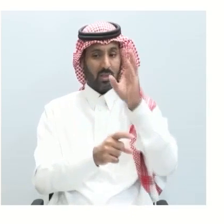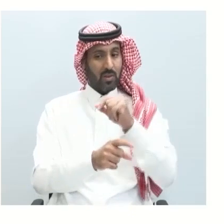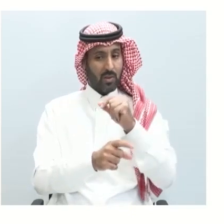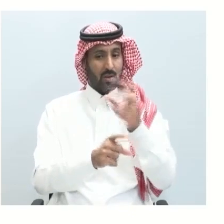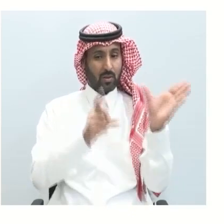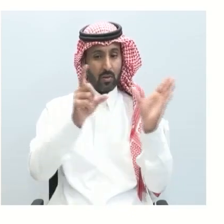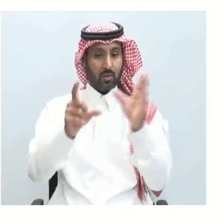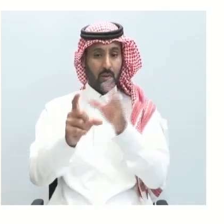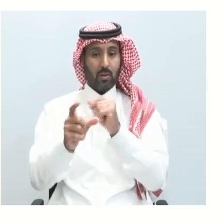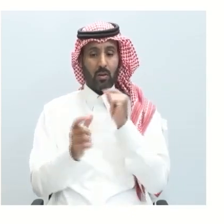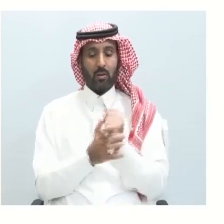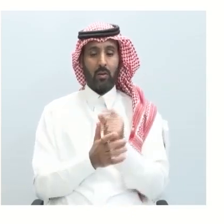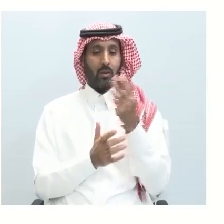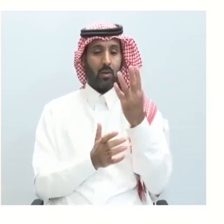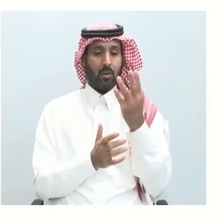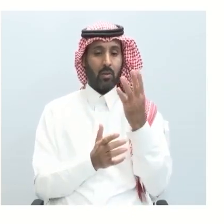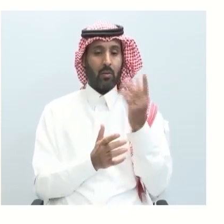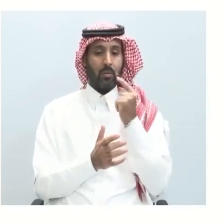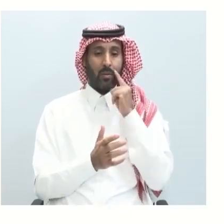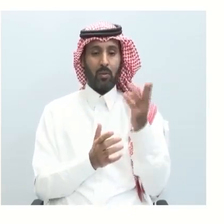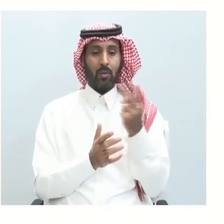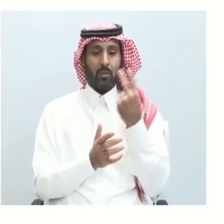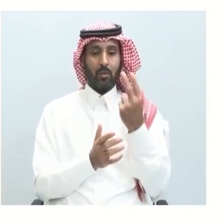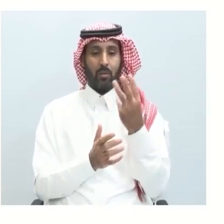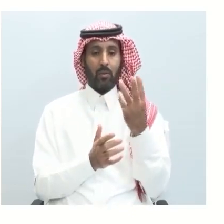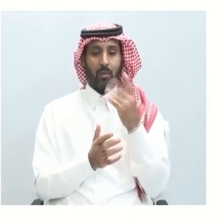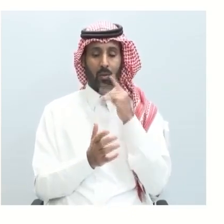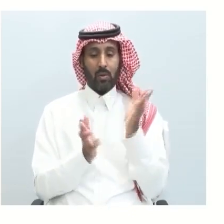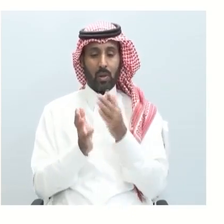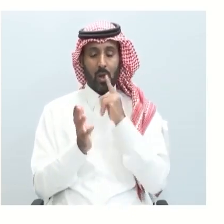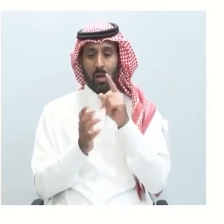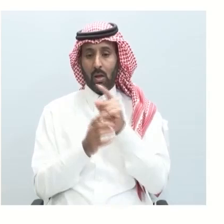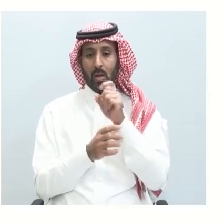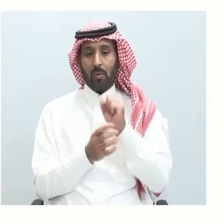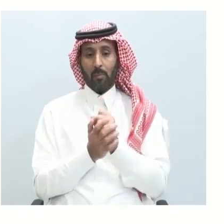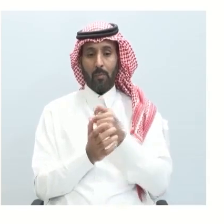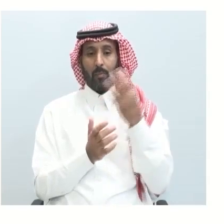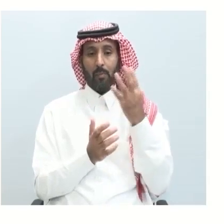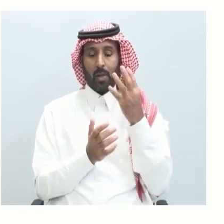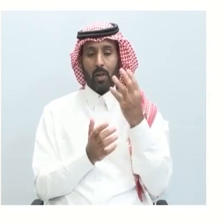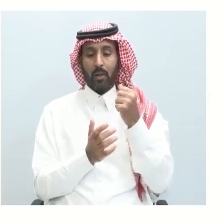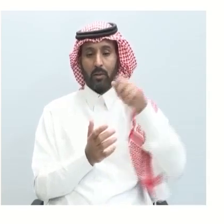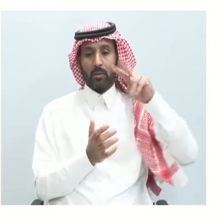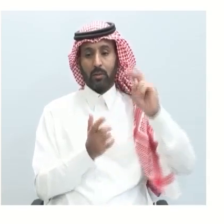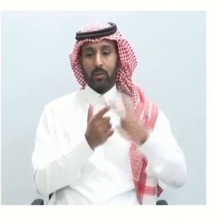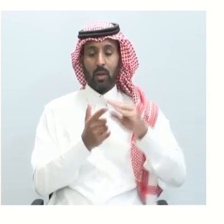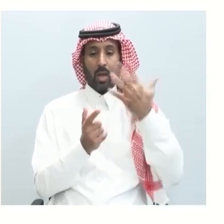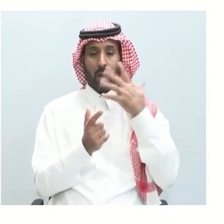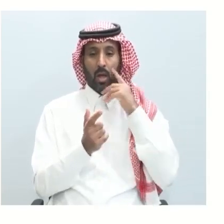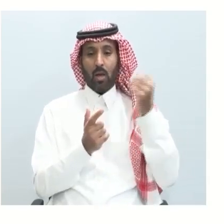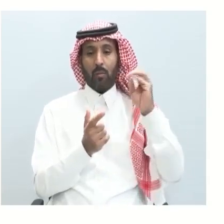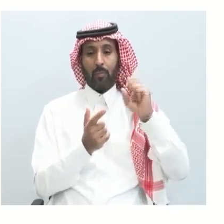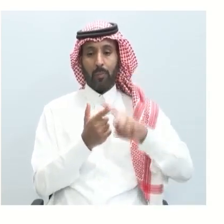لدي كل الاربع مواد يوجد فيها معاملات بالنسبه النشادر ا الاكسجين خ اكسيد